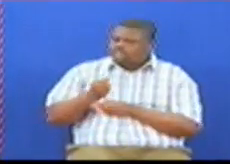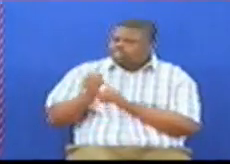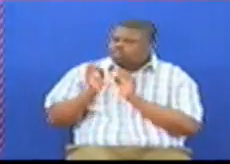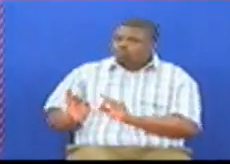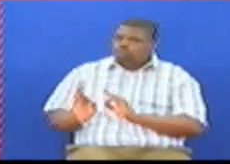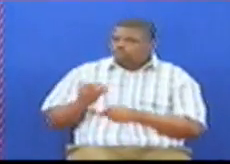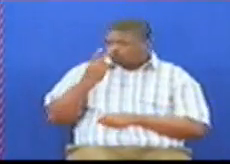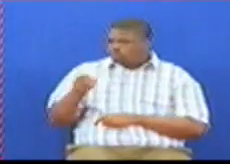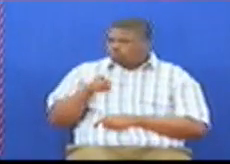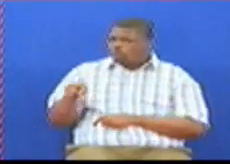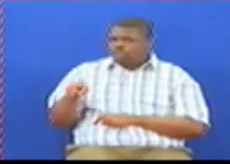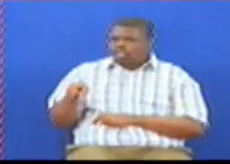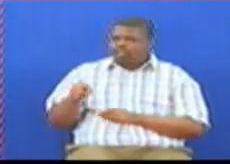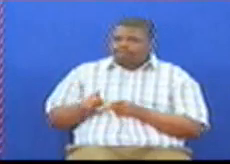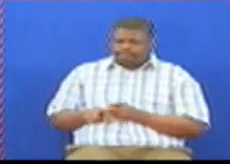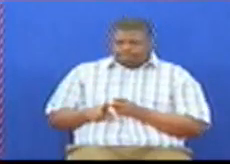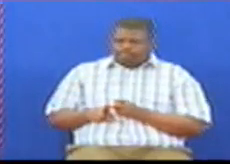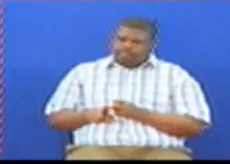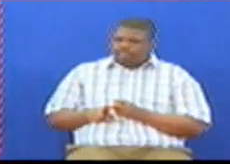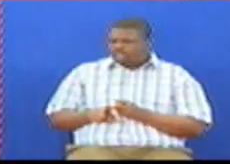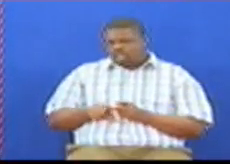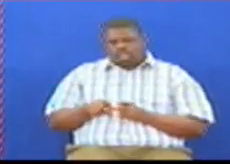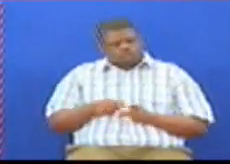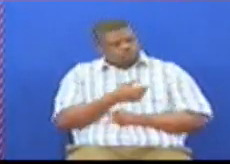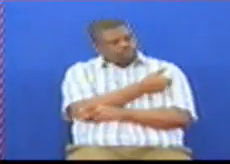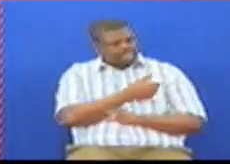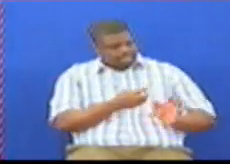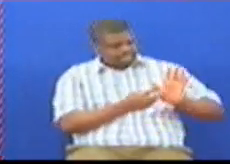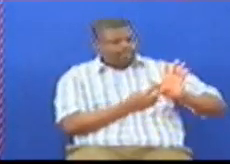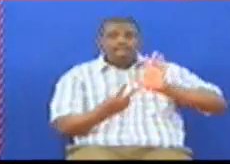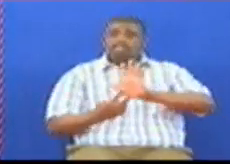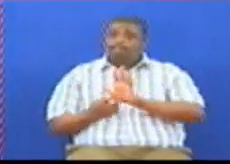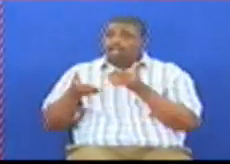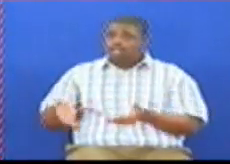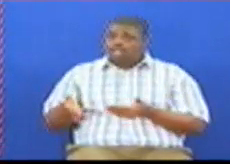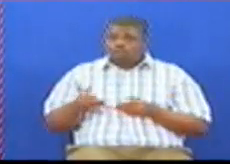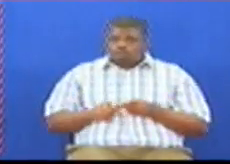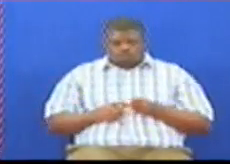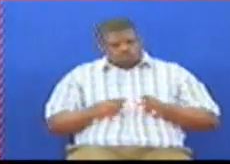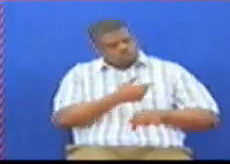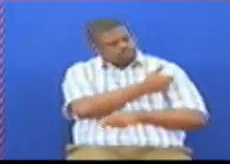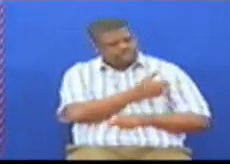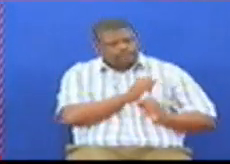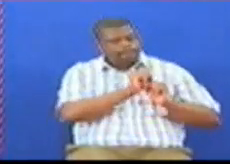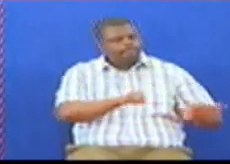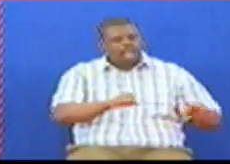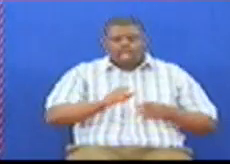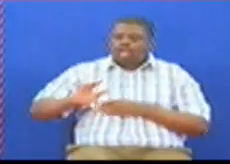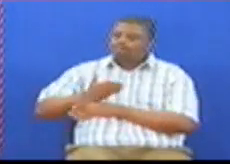hapa 2015 hospitali zilikuwa 77, leo kuna hospitali zojengwa mpya na kukarabatiwa